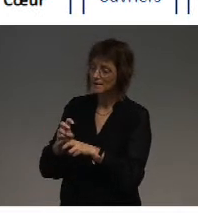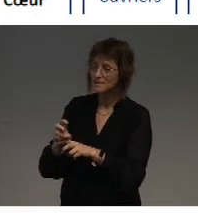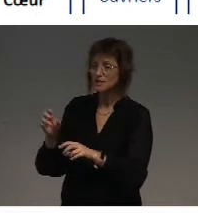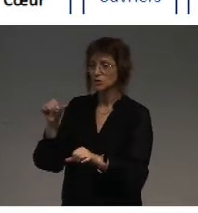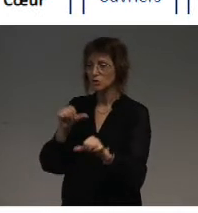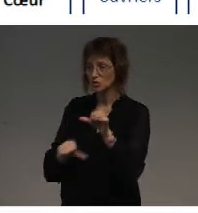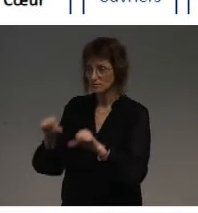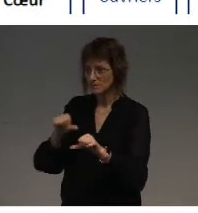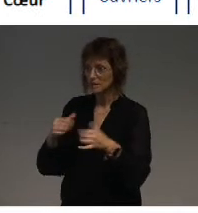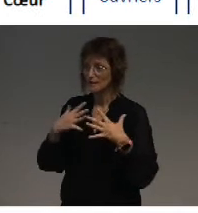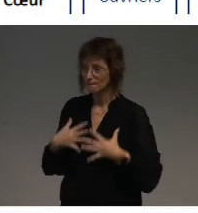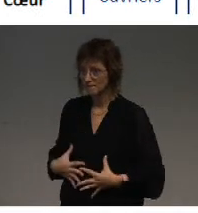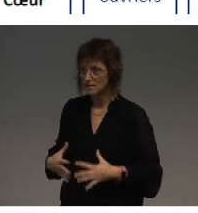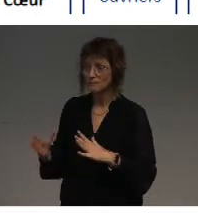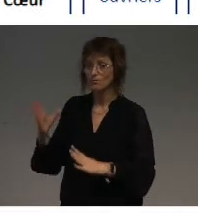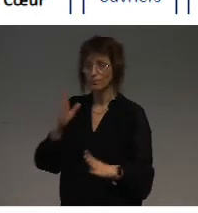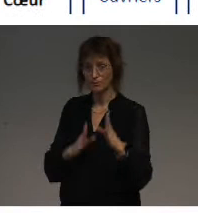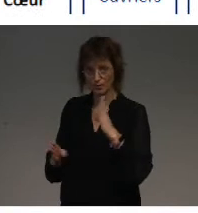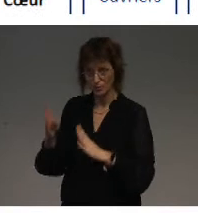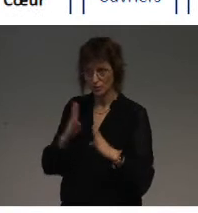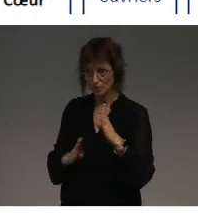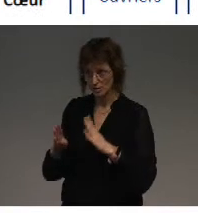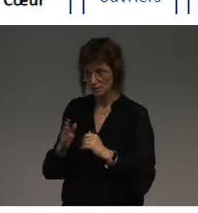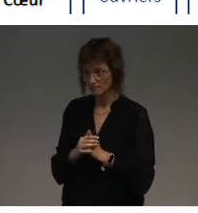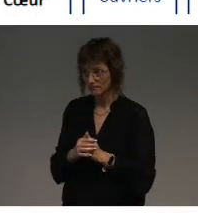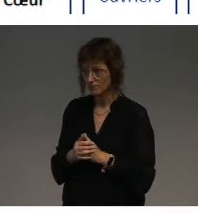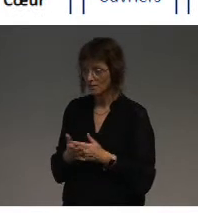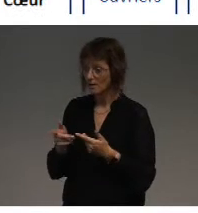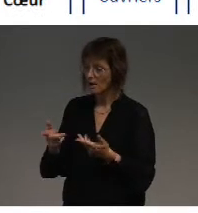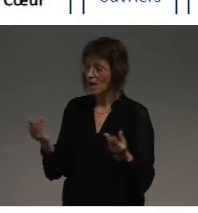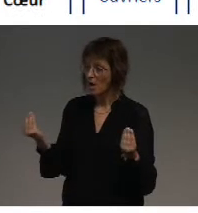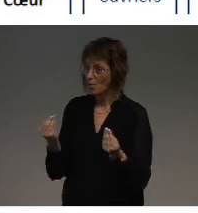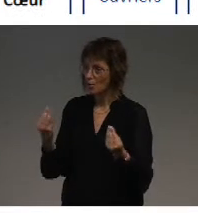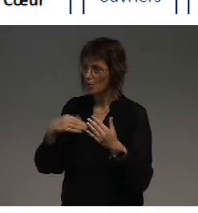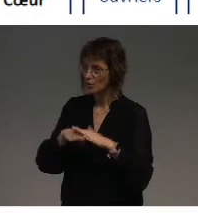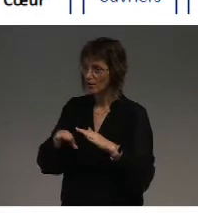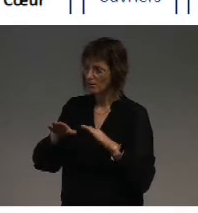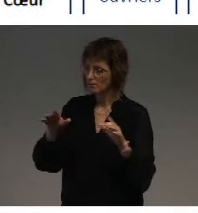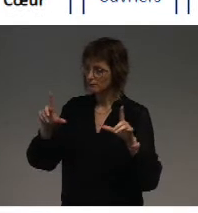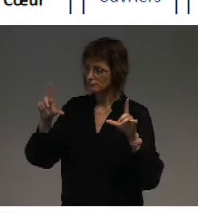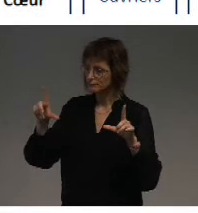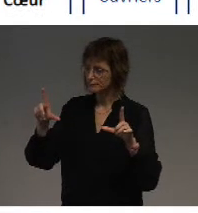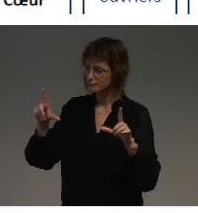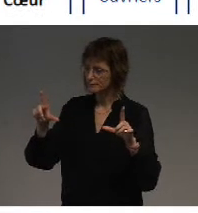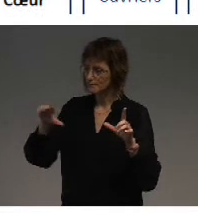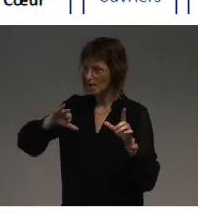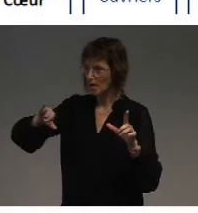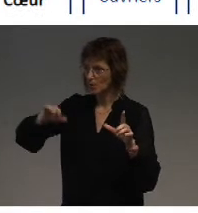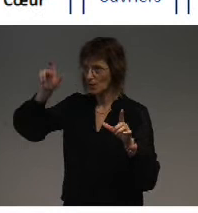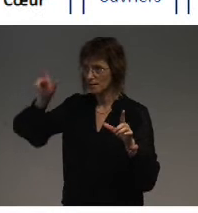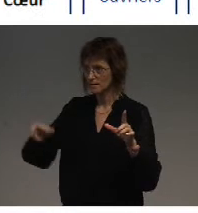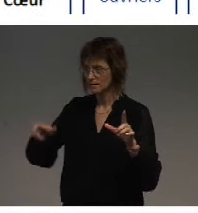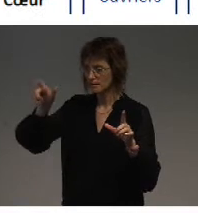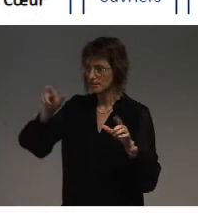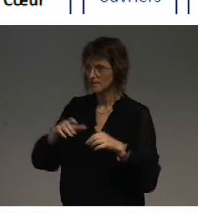biologiques, qu'on retrouve notamment sur la partie droite de cette